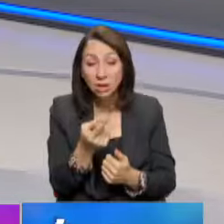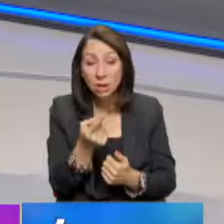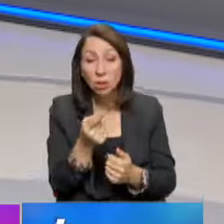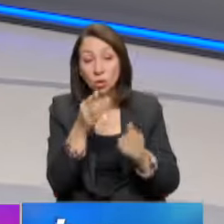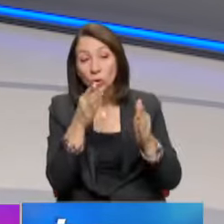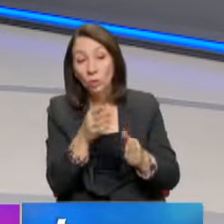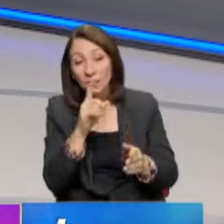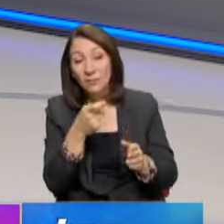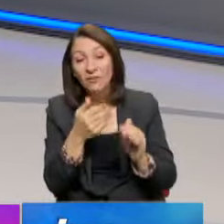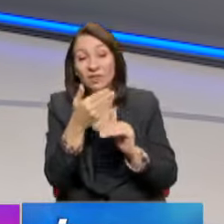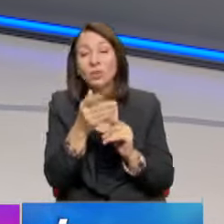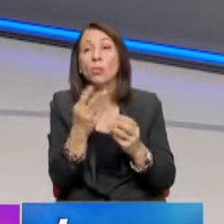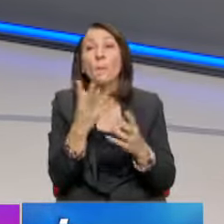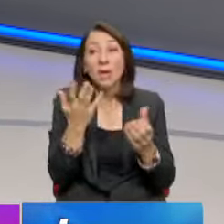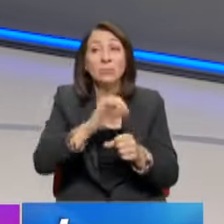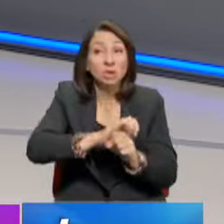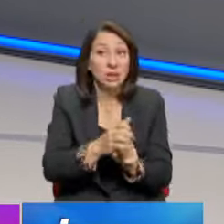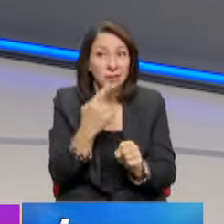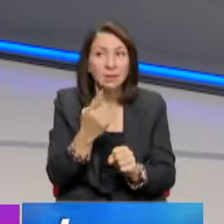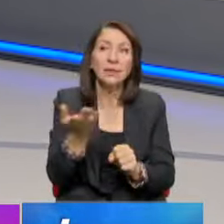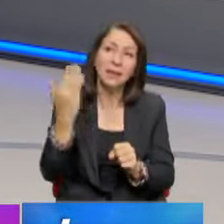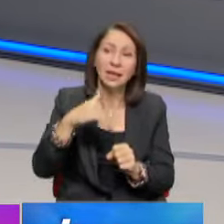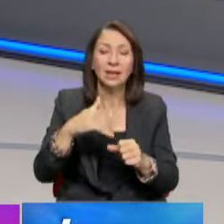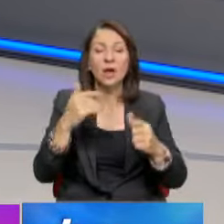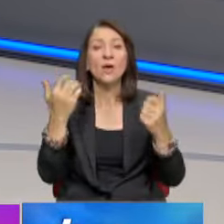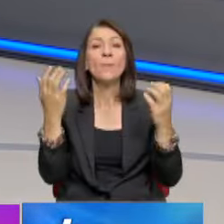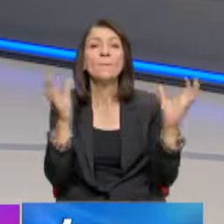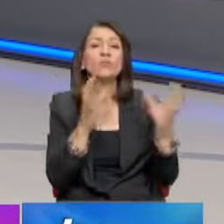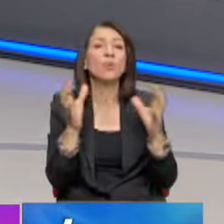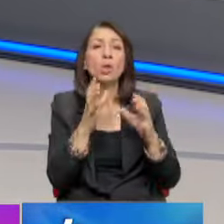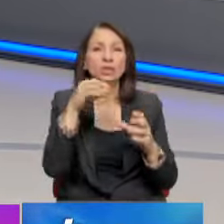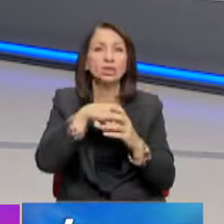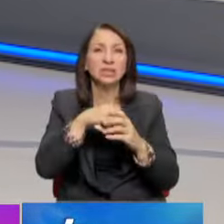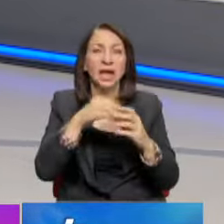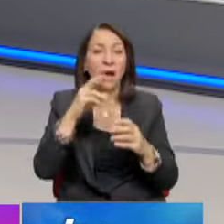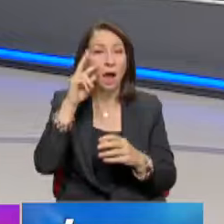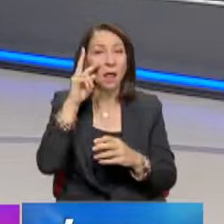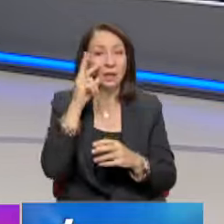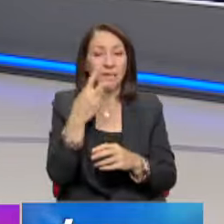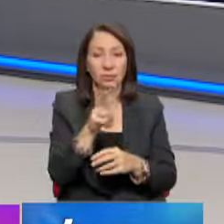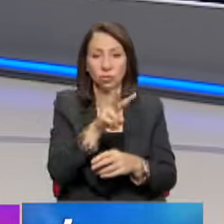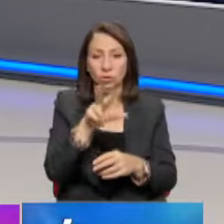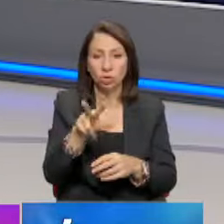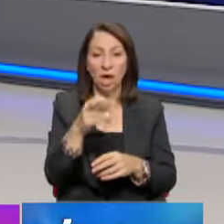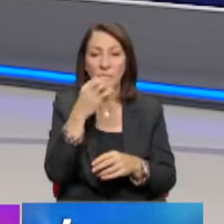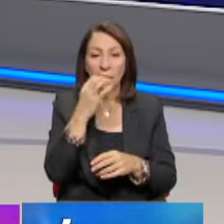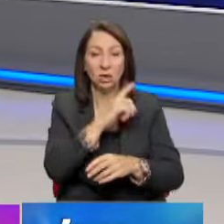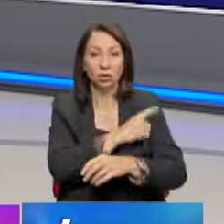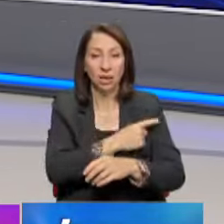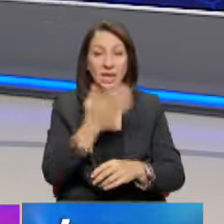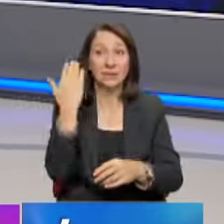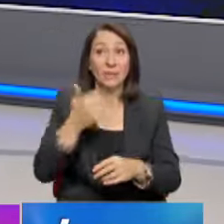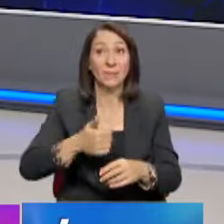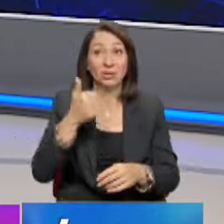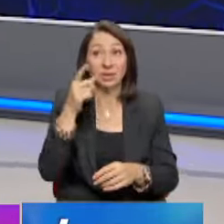çok öteye geçemiyor. Madem şiddet dedik, gelin yeşil sahalardaki şiddete de bakalım. Aralık 2023'te Ankara Gücü eski